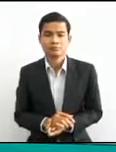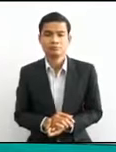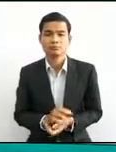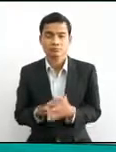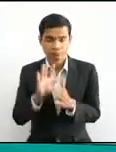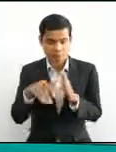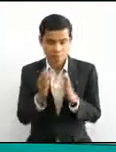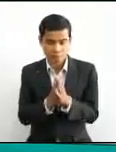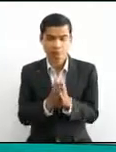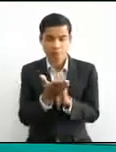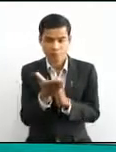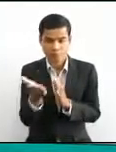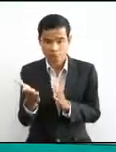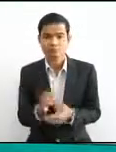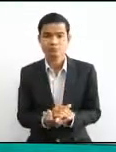cha xong mà đoàn tiết con